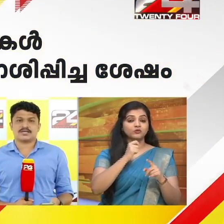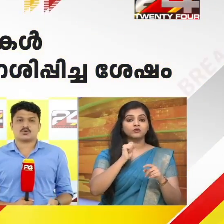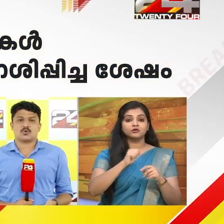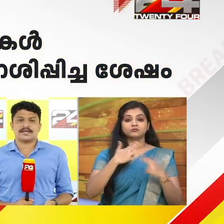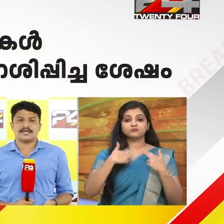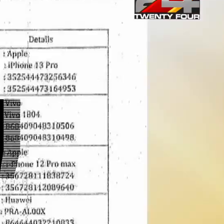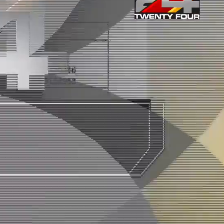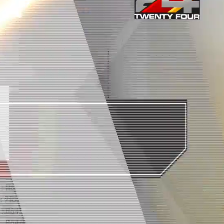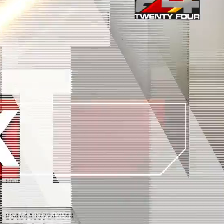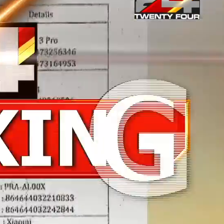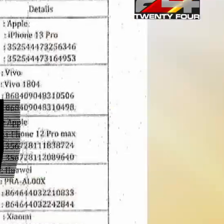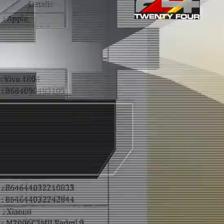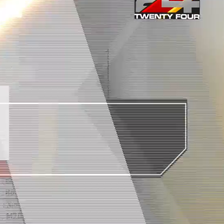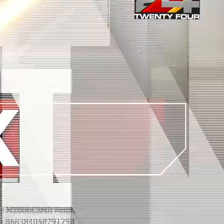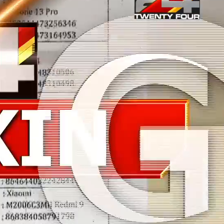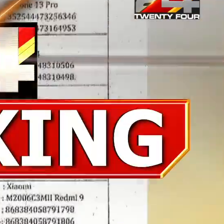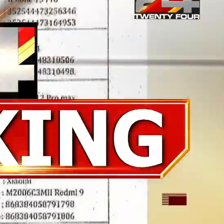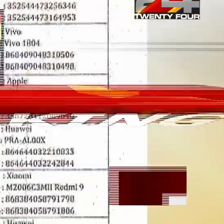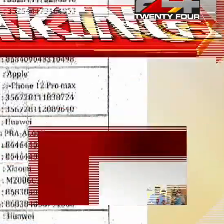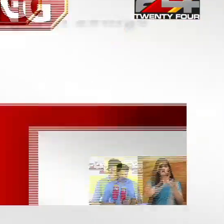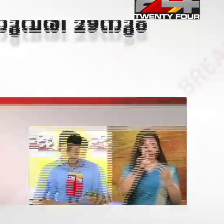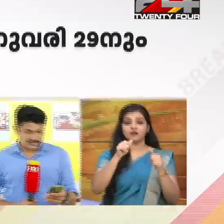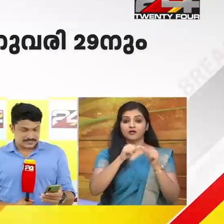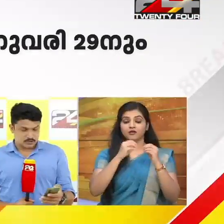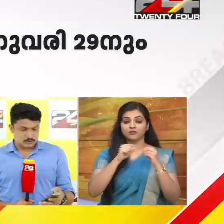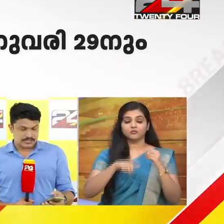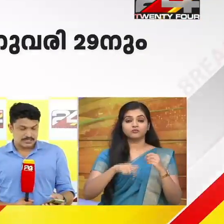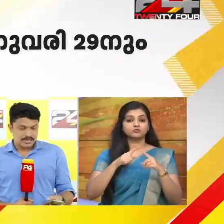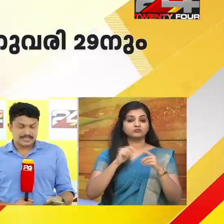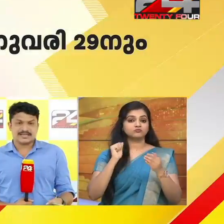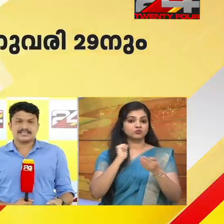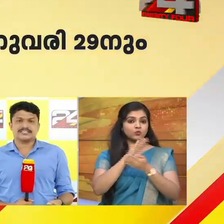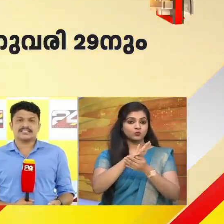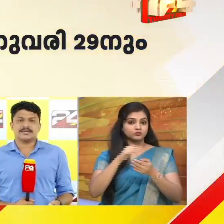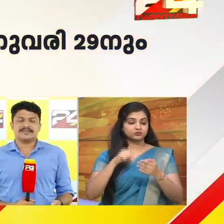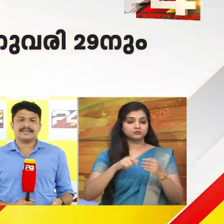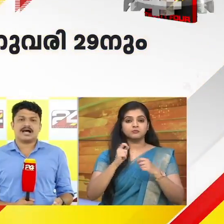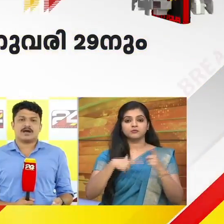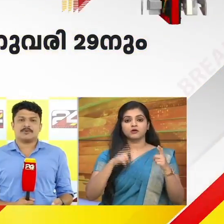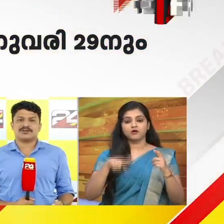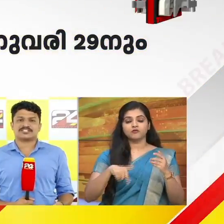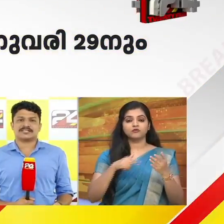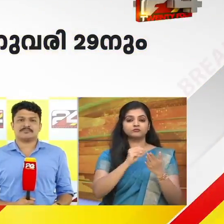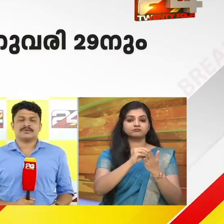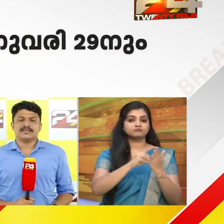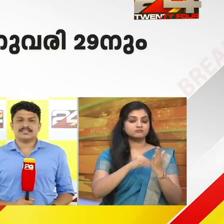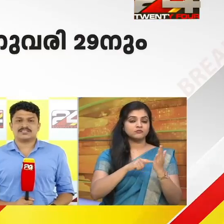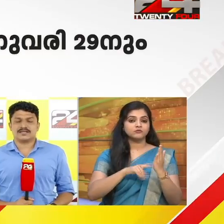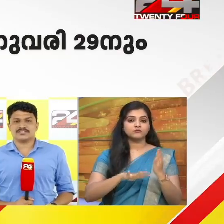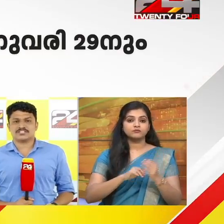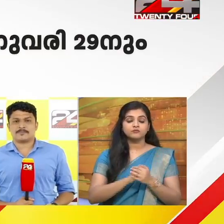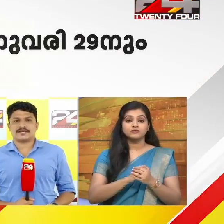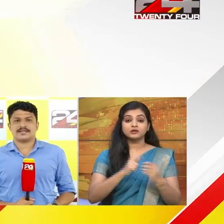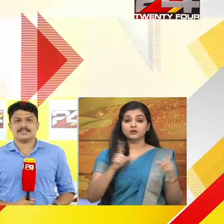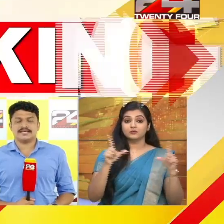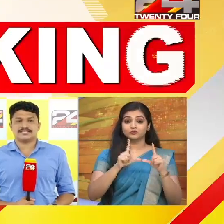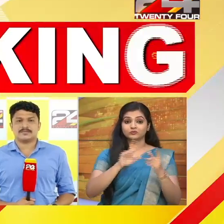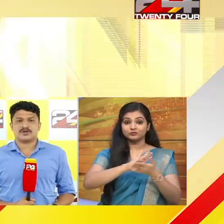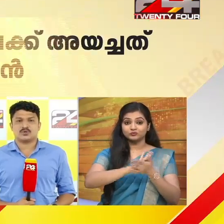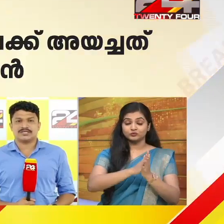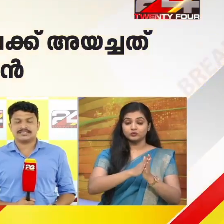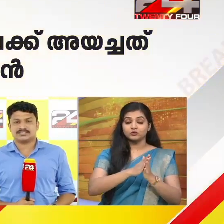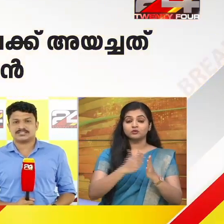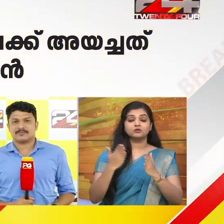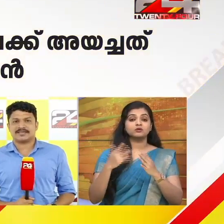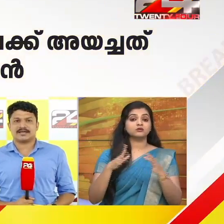ലാബിലേക്ക് കൊറിയർ മുഖേന അയച്ചു എന്നുള്ളതും ഇതിൽ കൂട്ടിച്ചേർക്കുന്നുണ്ട്. അതായത്, ദിലീപിന്റെ അഭിഭാഷകനും ഈ തെളിവ് നശിപ്പിക്കലിൽ നേരിട്ട്